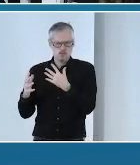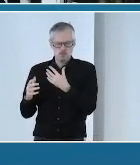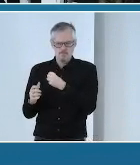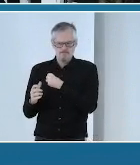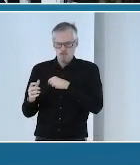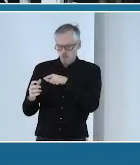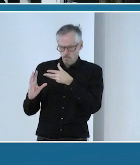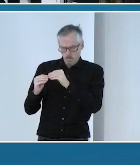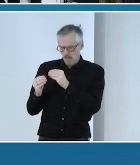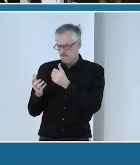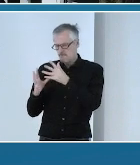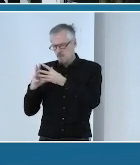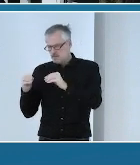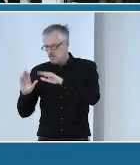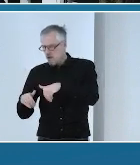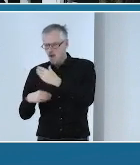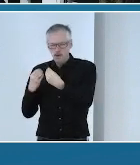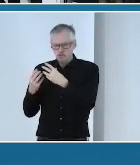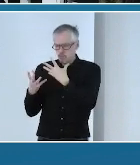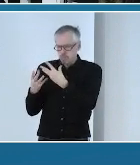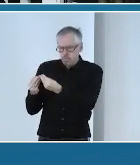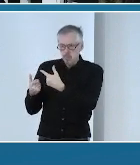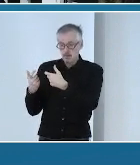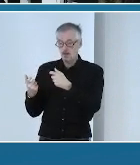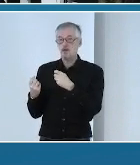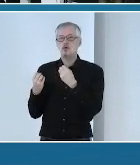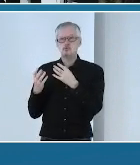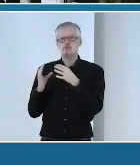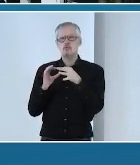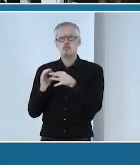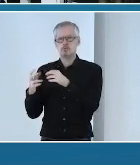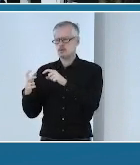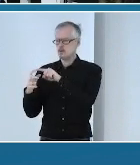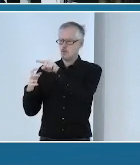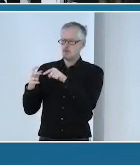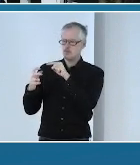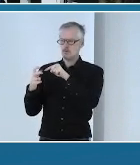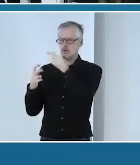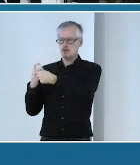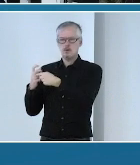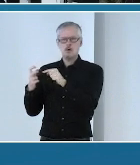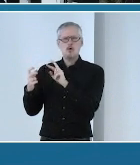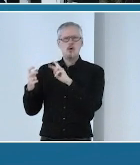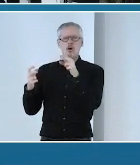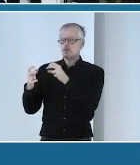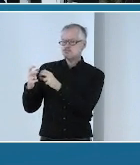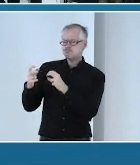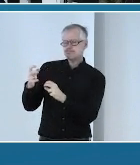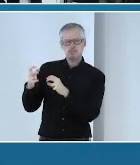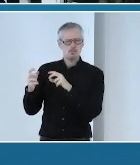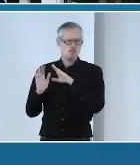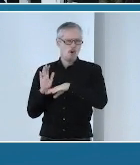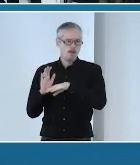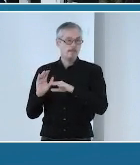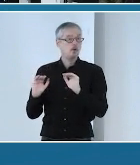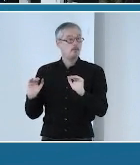très, très importante. C'est surtout les canaux semi-circulaires, pas toujours les otolithes qui sont atteints. Mais